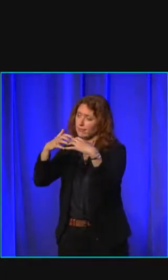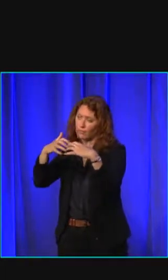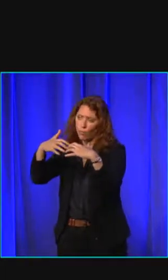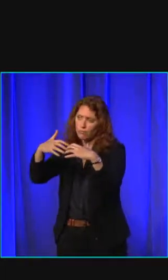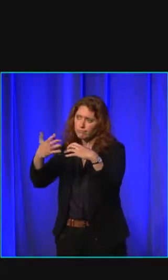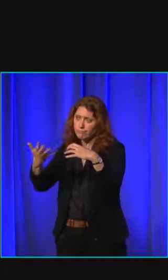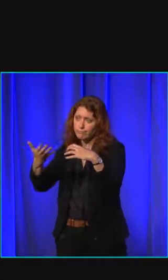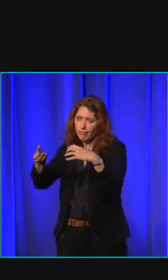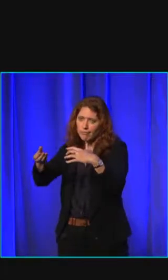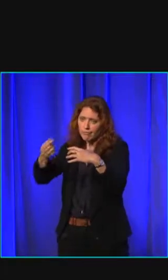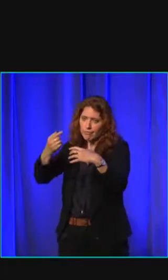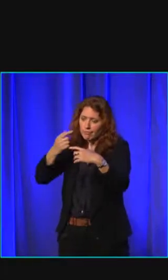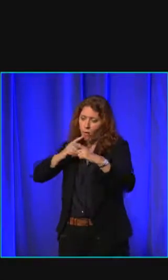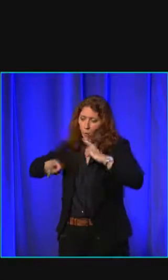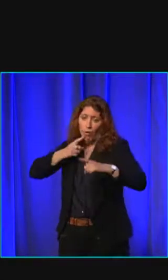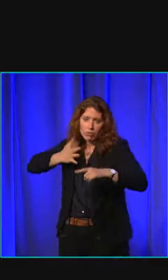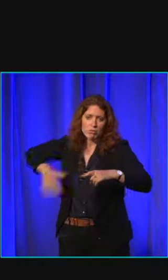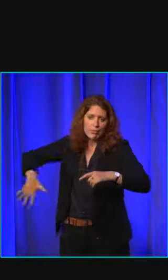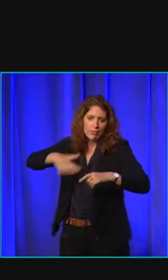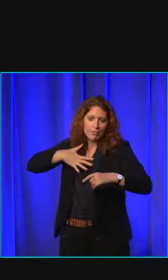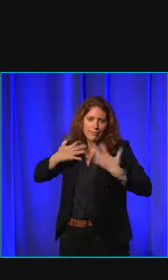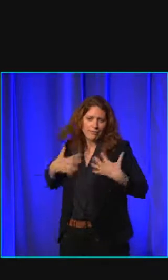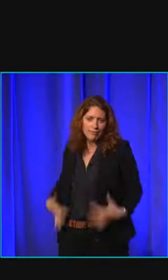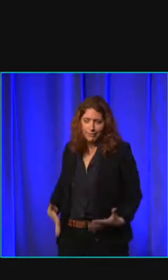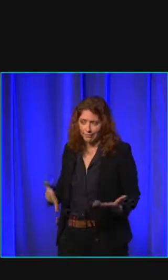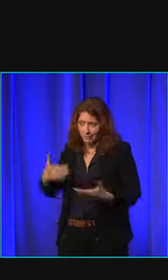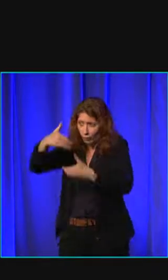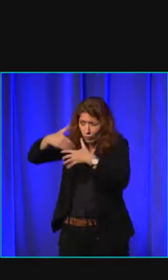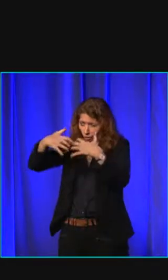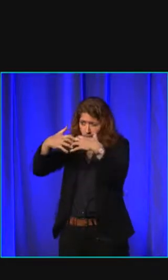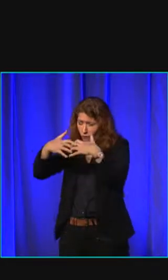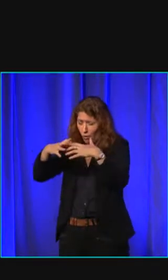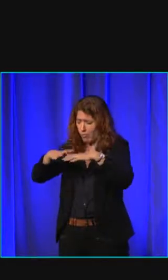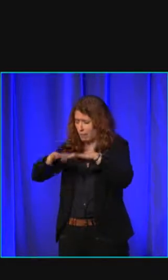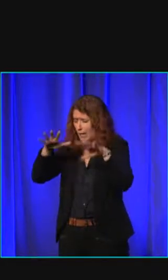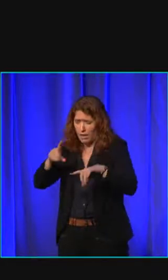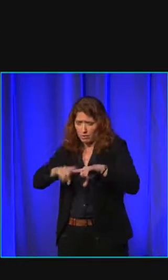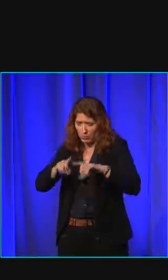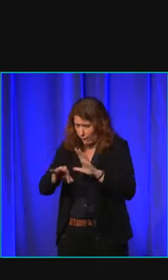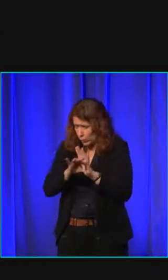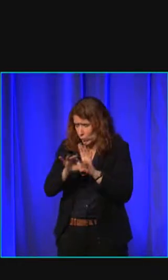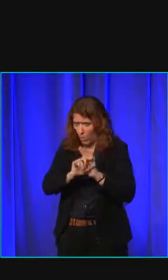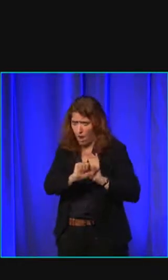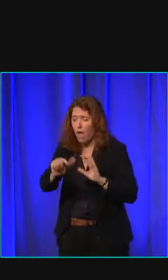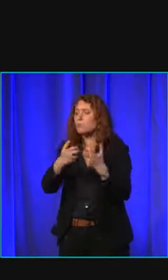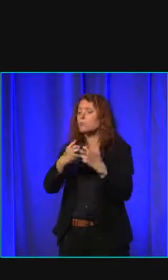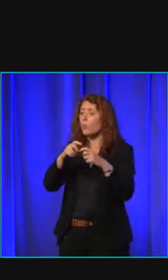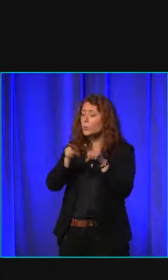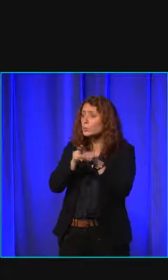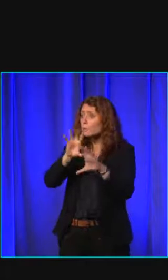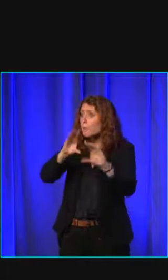ce qui nous gouverne, c'est le siège de plein de fonctions, c'est le siège notamment des pensées,